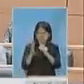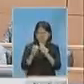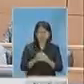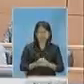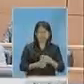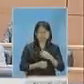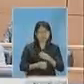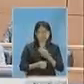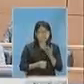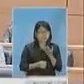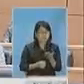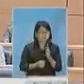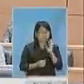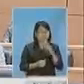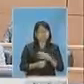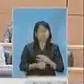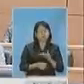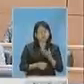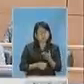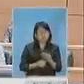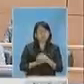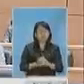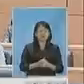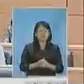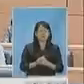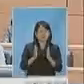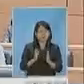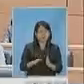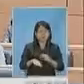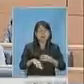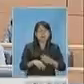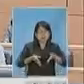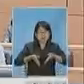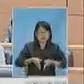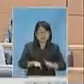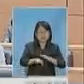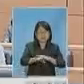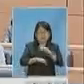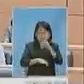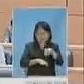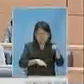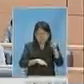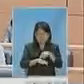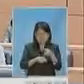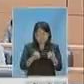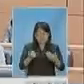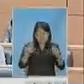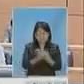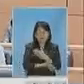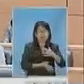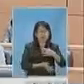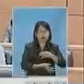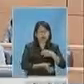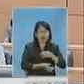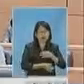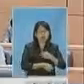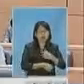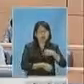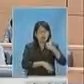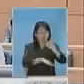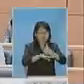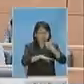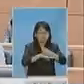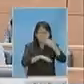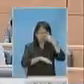เรียกร้องใหญ่ขนาดนั้นก็ขนาดสละสัญชาติอังกฤษเพื่อความสง่างามของการเป็นผู้นำประเทศก็สละไม่ได้ครับท่าน